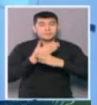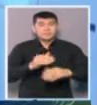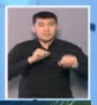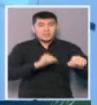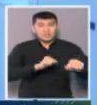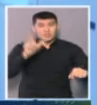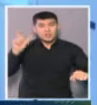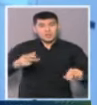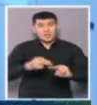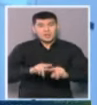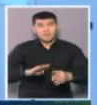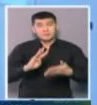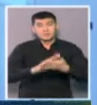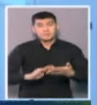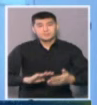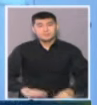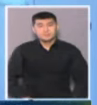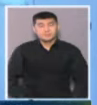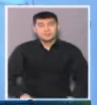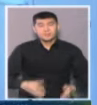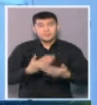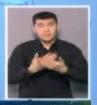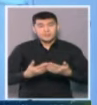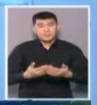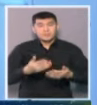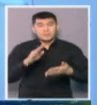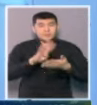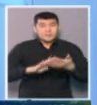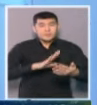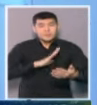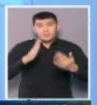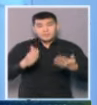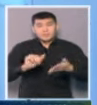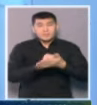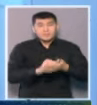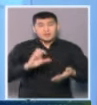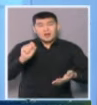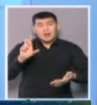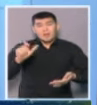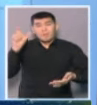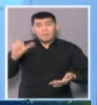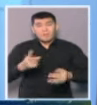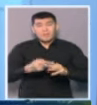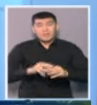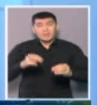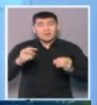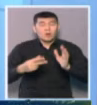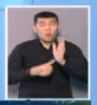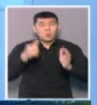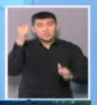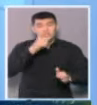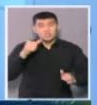адвокаттық сауалнама жасап, нотариалды палатасынан жаңа Абайдың 2016